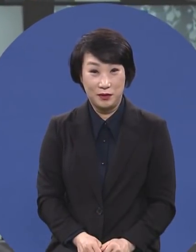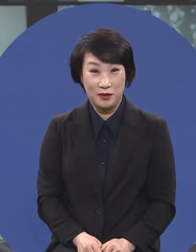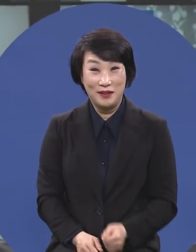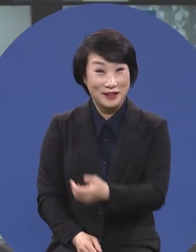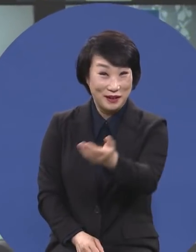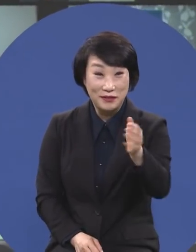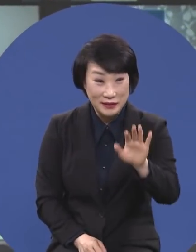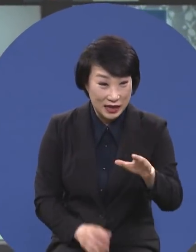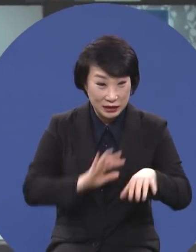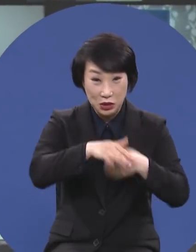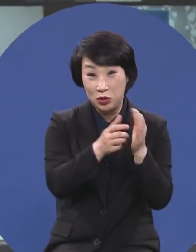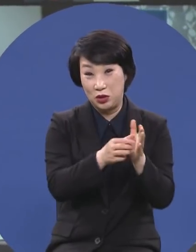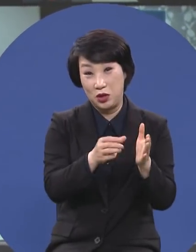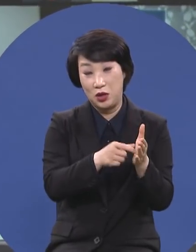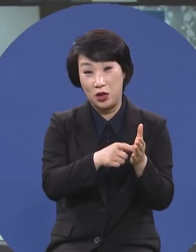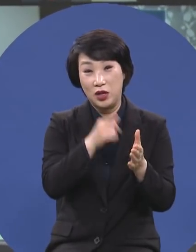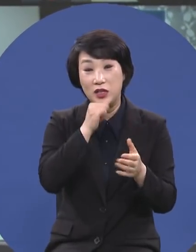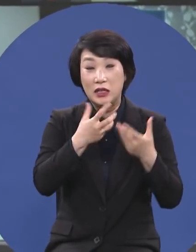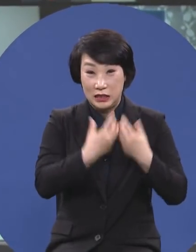탕자는